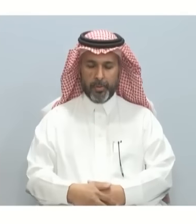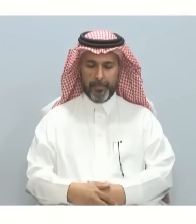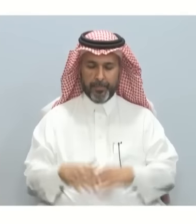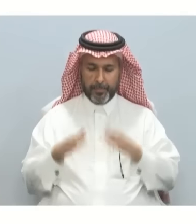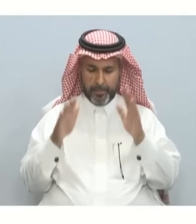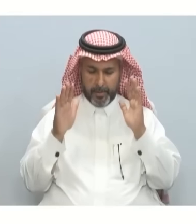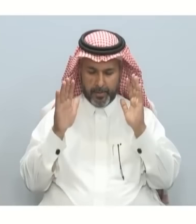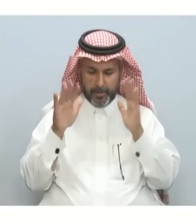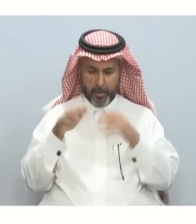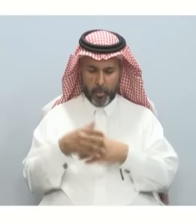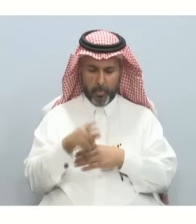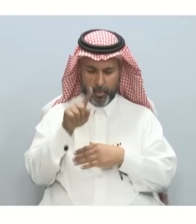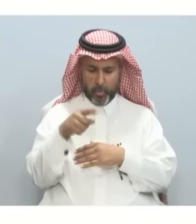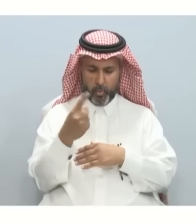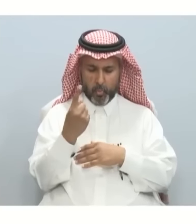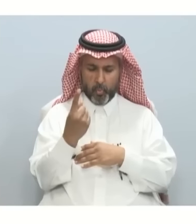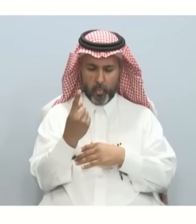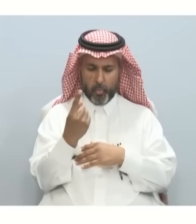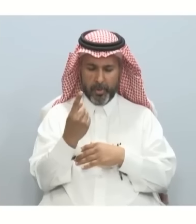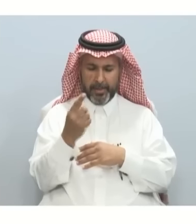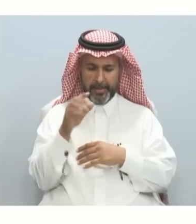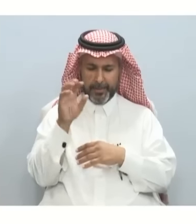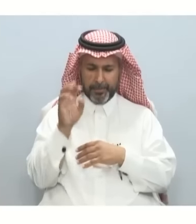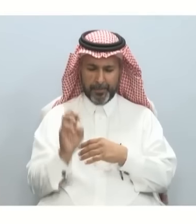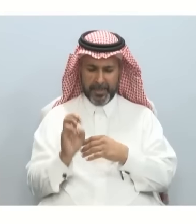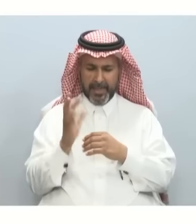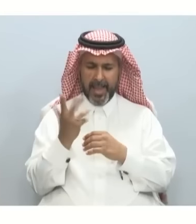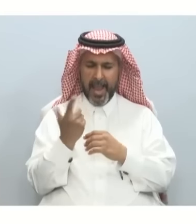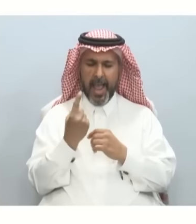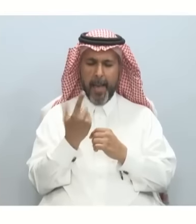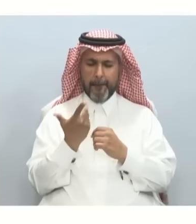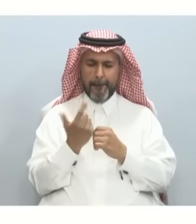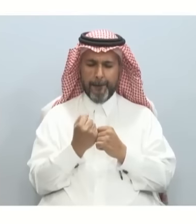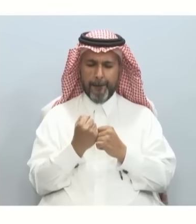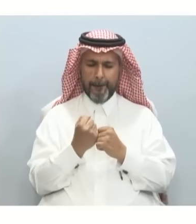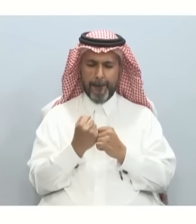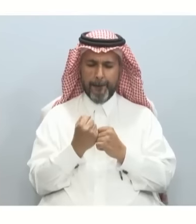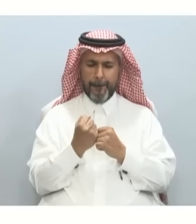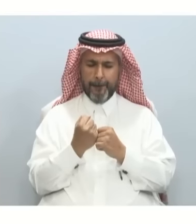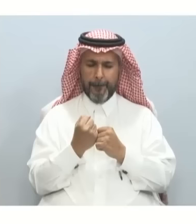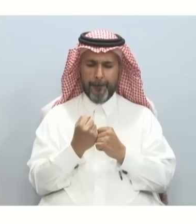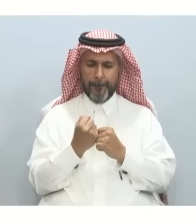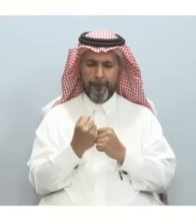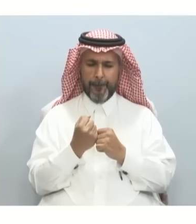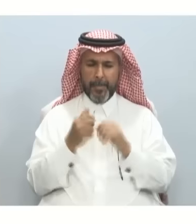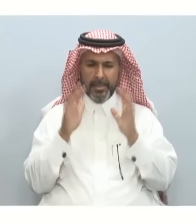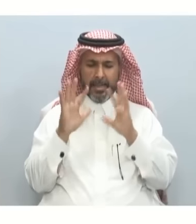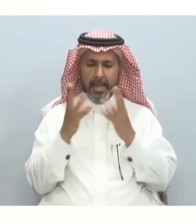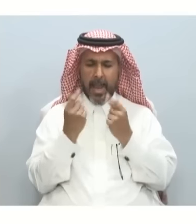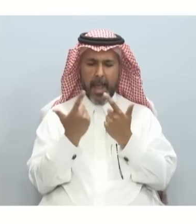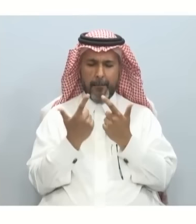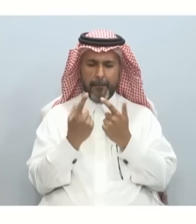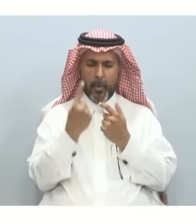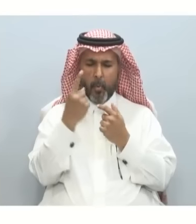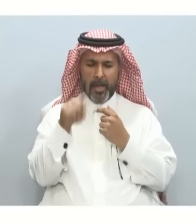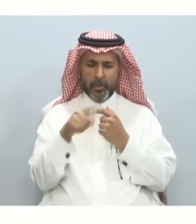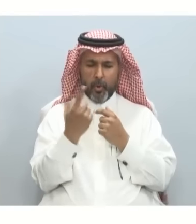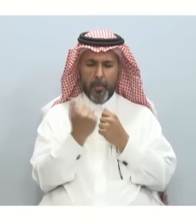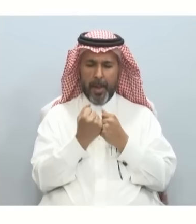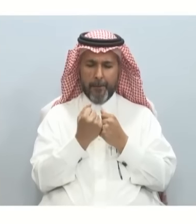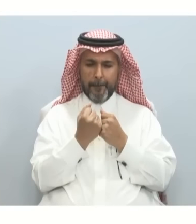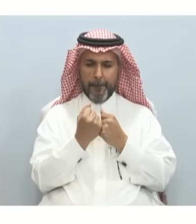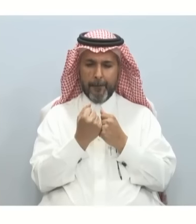في اليوم والليله خمس صلوات مفروضه كم صلاه في الاسبوع وفي 10 ايام وفي 11